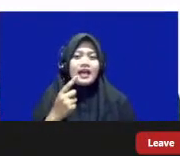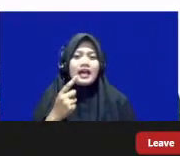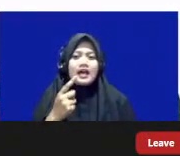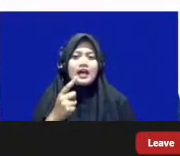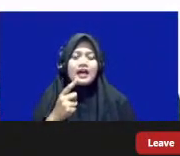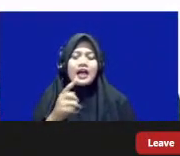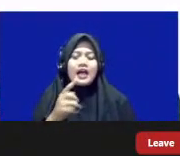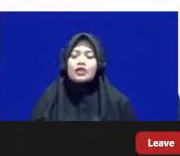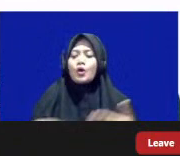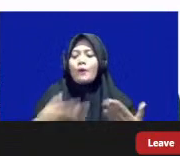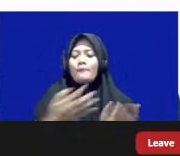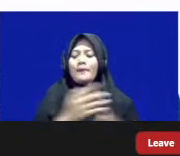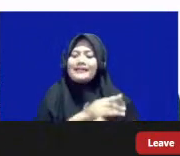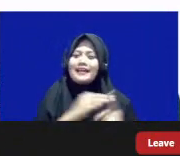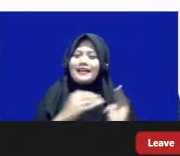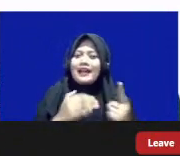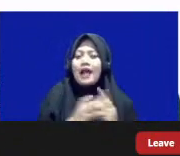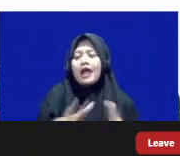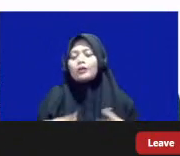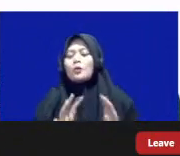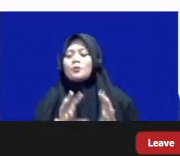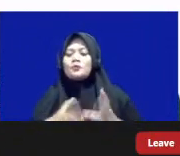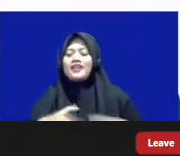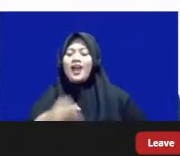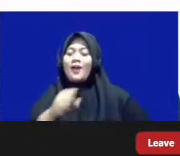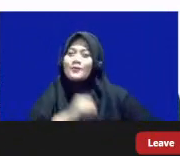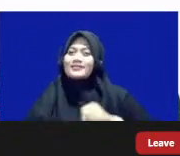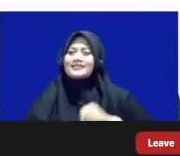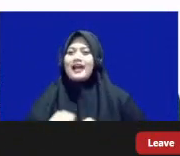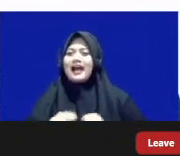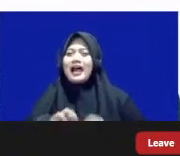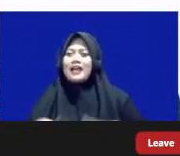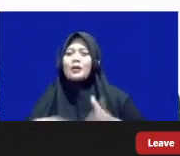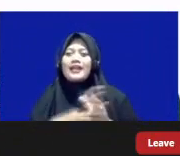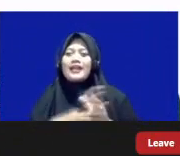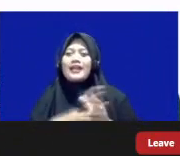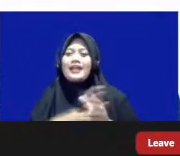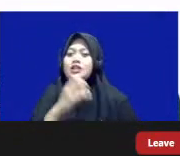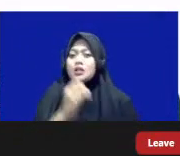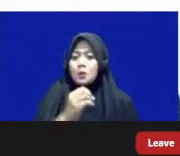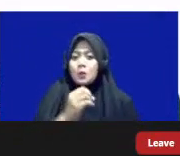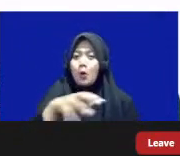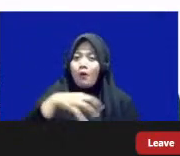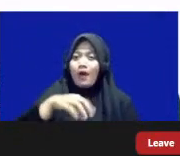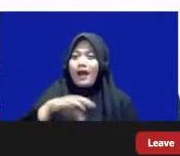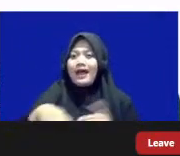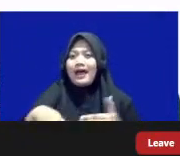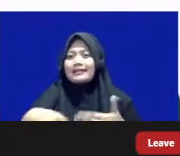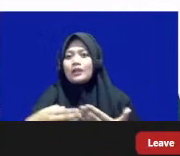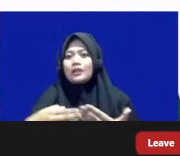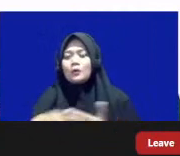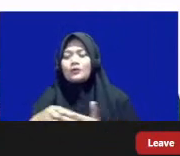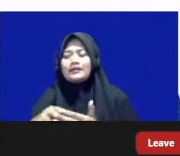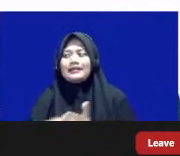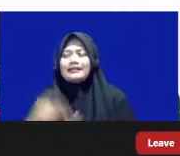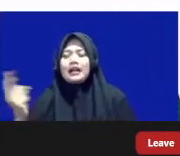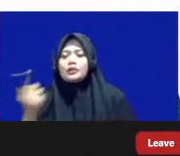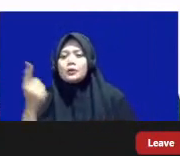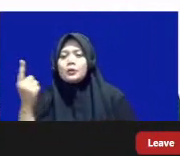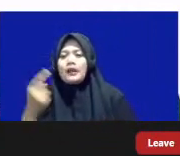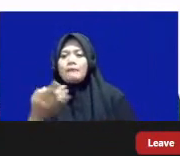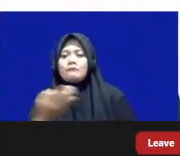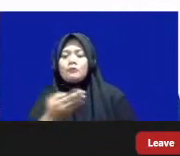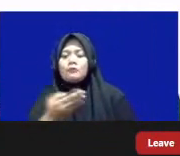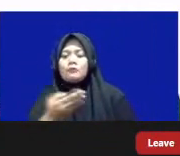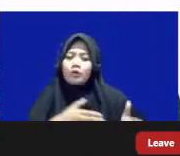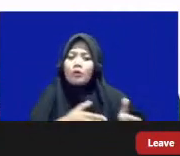masyarakat, ada dunia usaha, ada yang dari NGO lokal internasional, ya, kami mengelola atau mengkoordinir